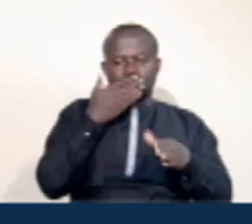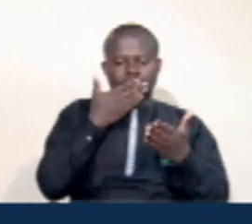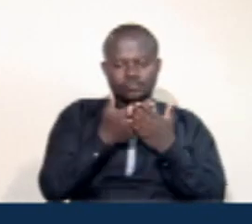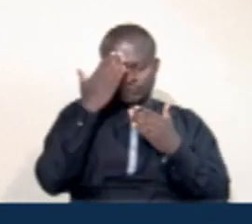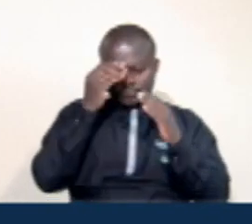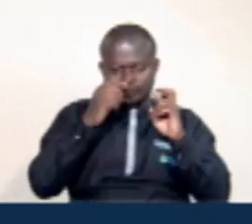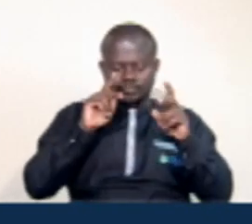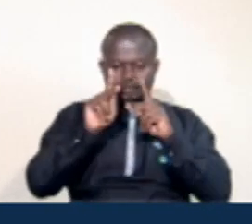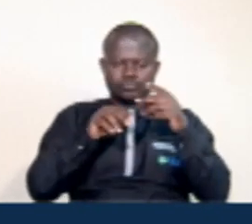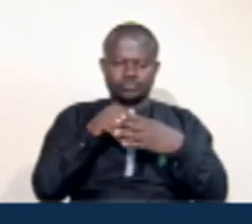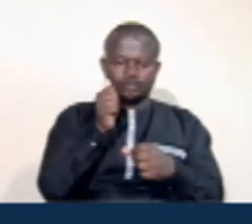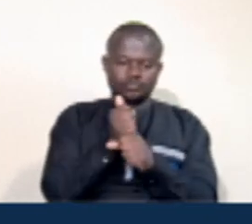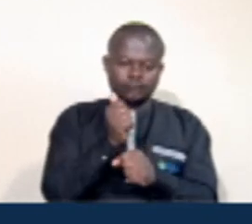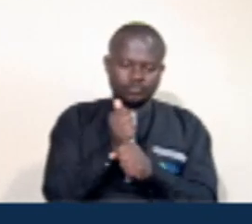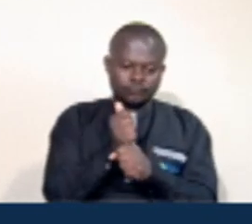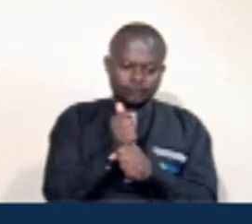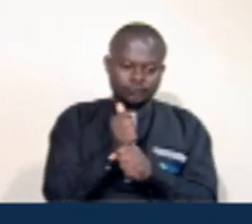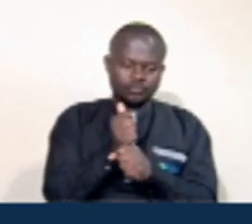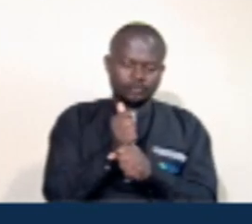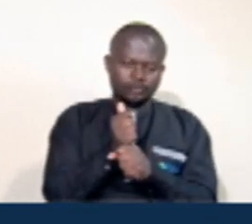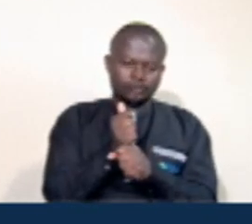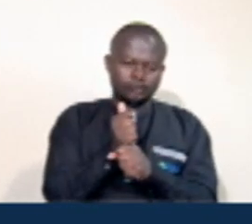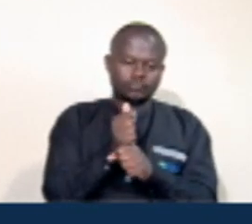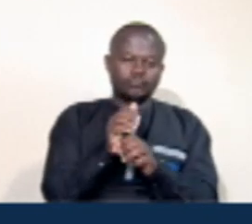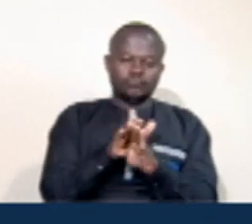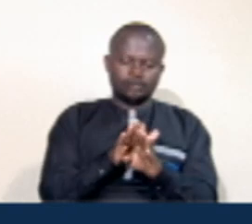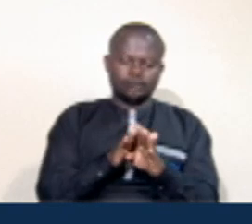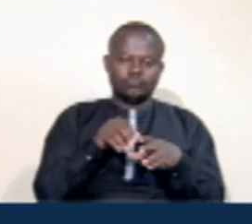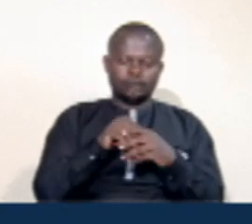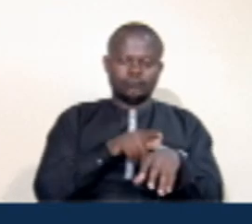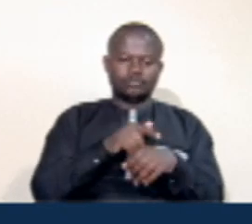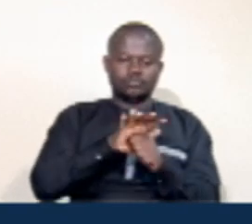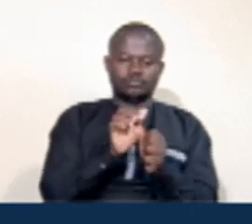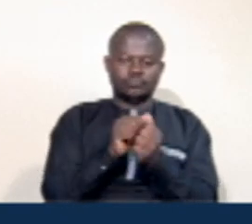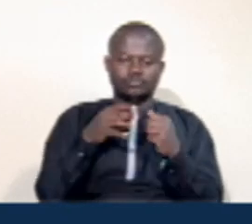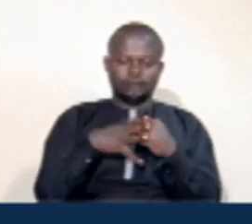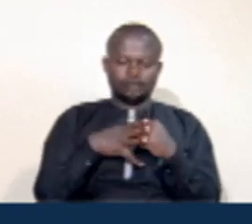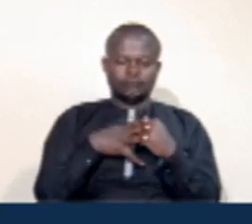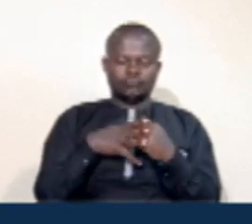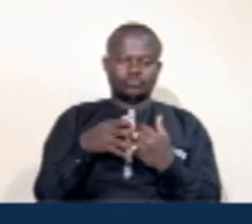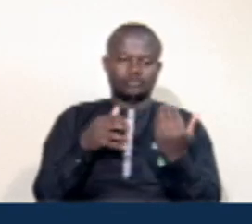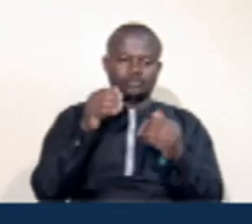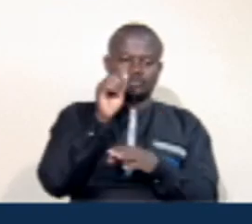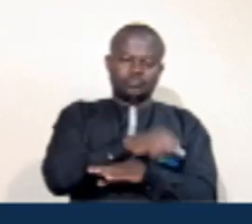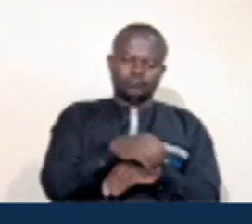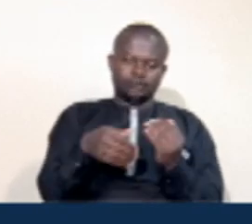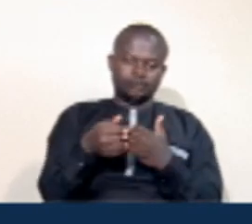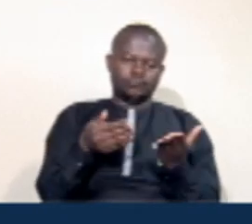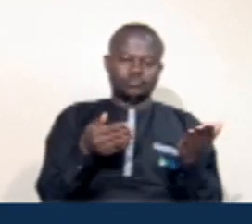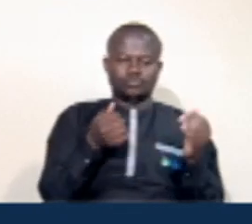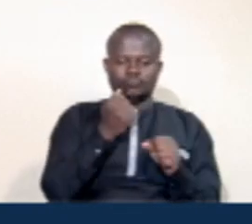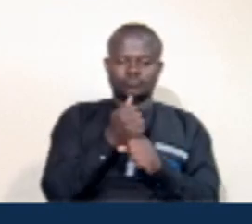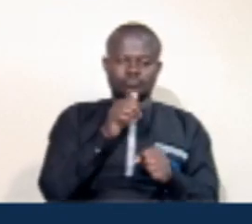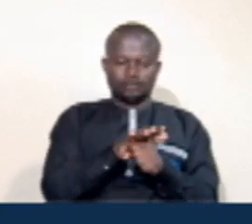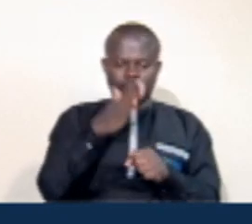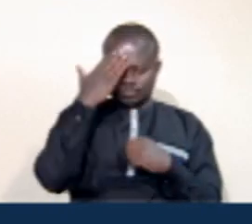wo kugira ngo abantu bakore aho bagiye gake mu gihe cya COVID-19 noneho barusheho gukora